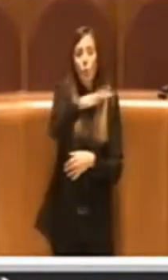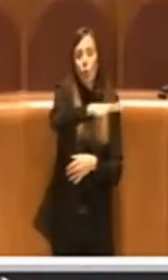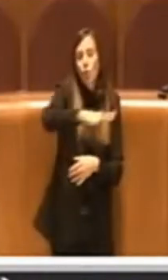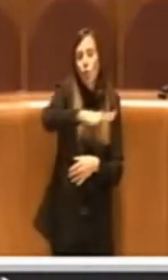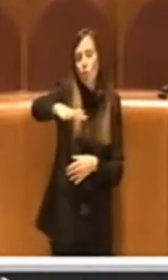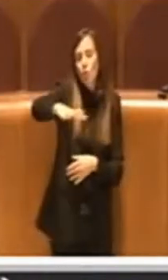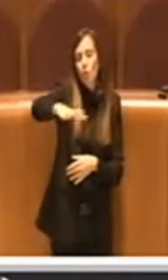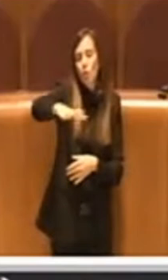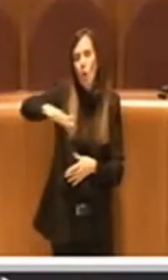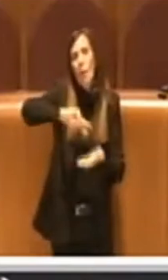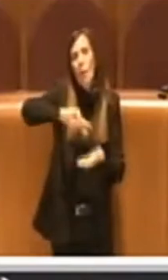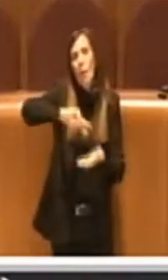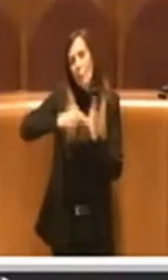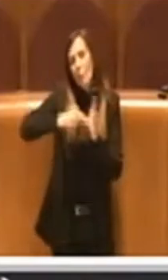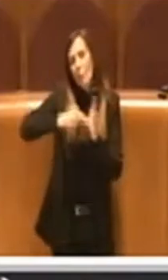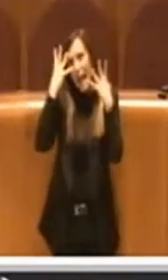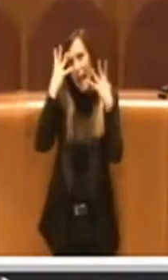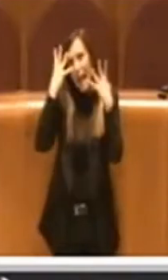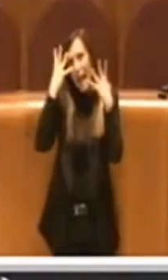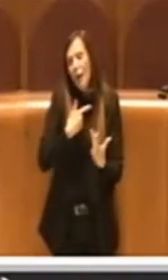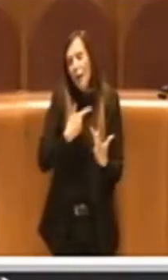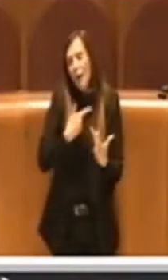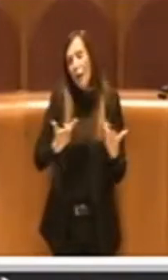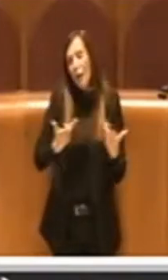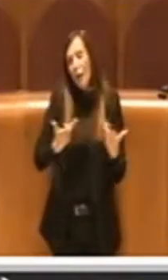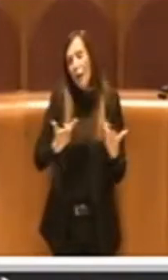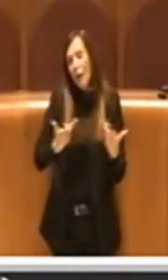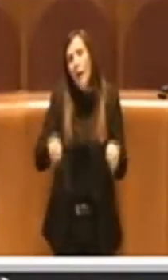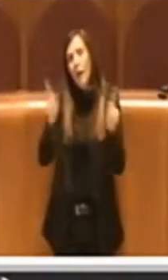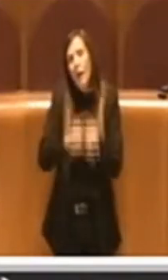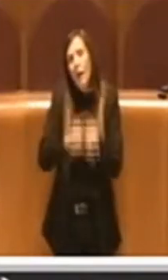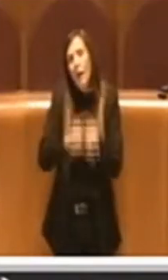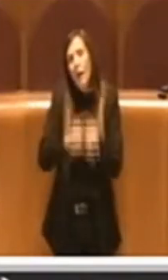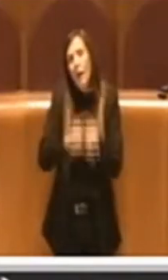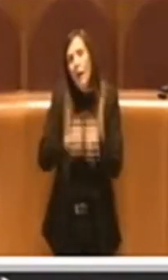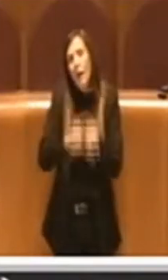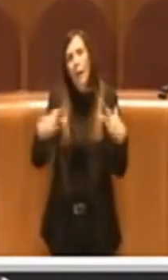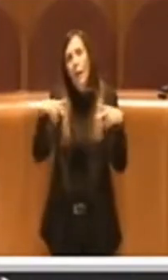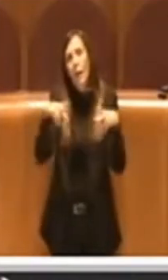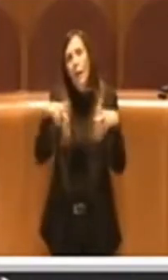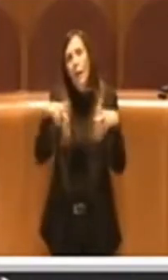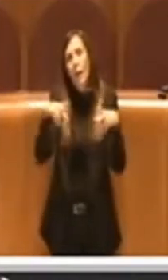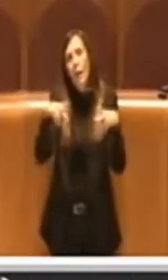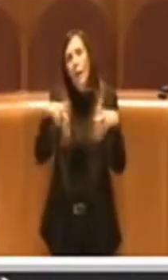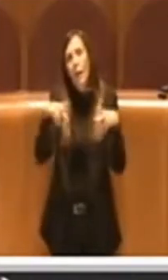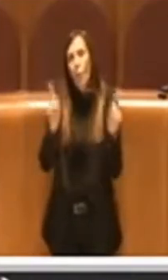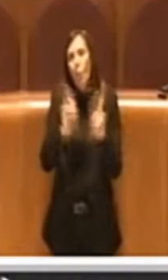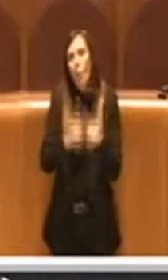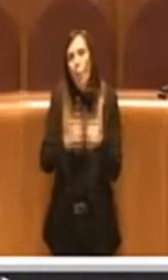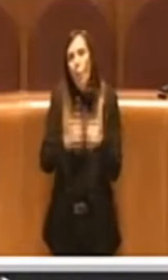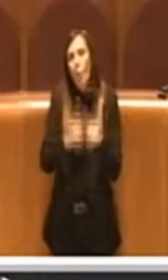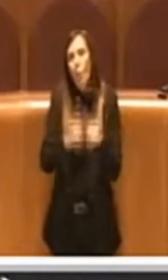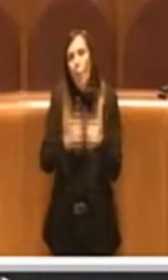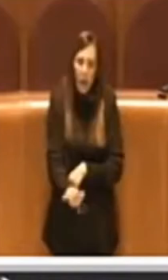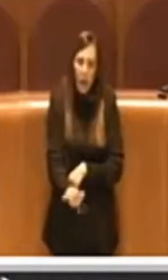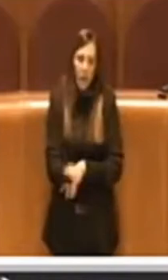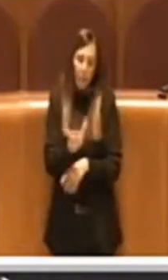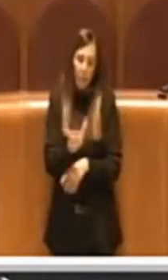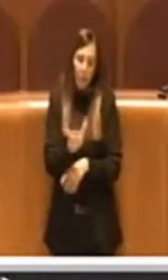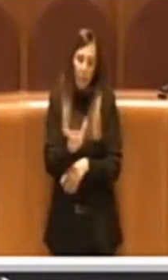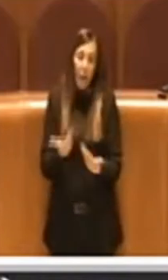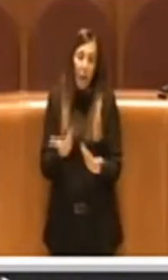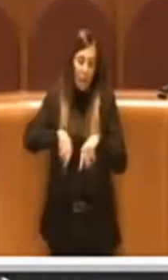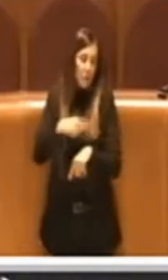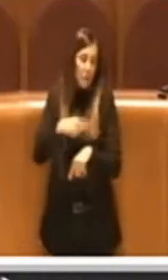disagiate e quindi siamo sempre ripetendo ormai da quasi cinque anni le stesse cose per cui non si può